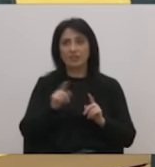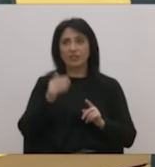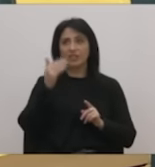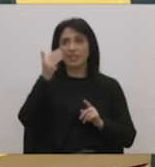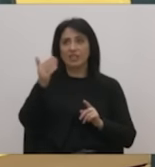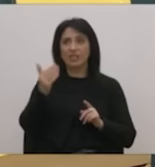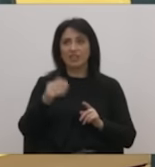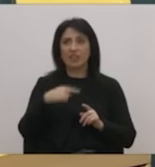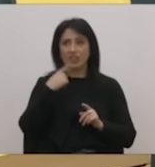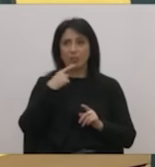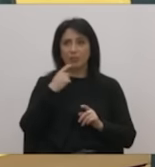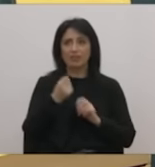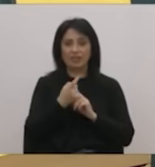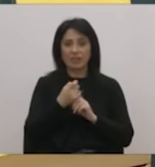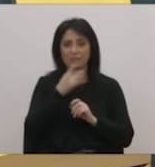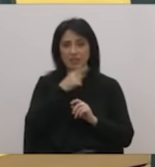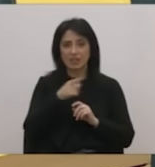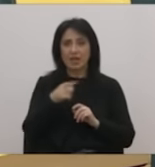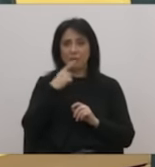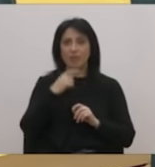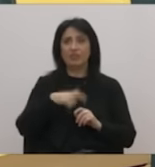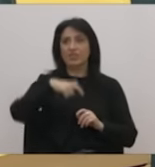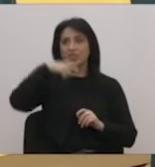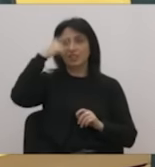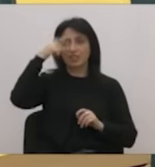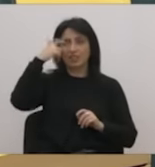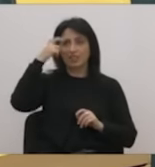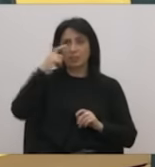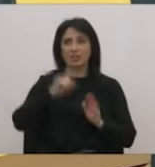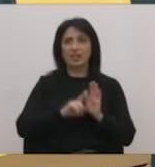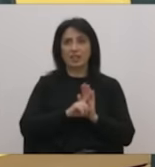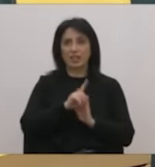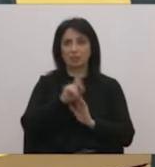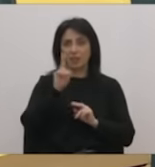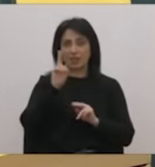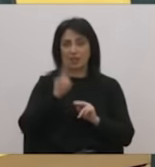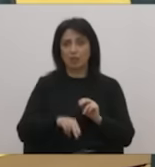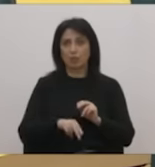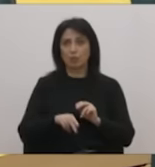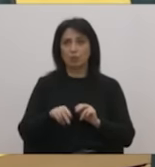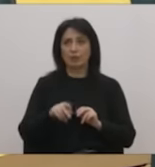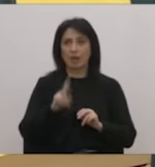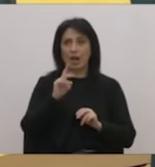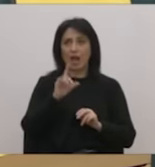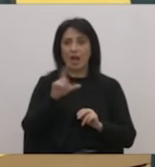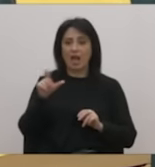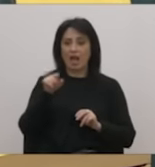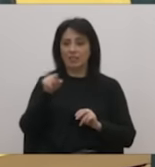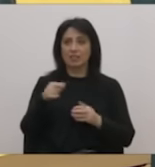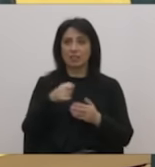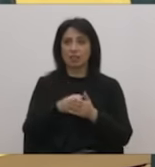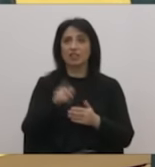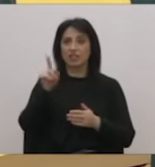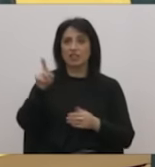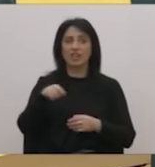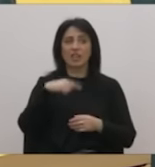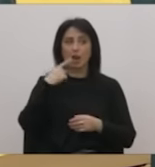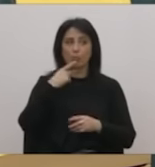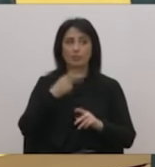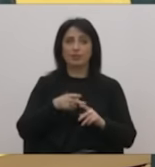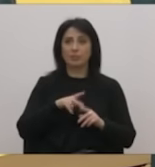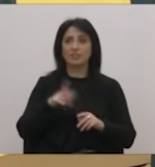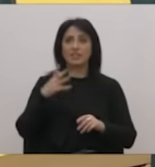თქვენამ მკიცებდით 11 წელი ბიძინა ივანიშვილი დაწყებული დასრულებული კახა კალაძემდე. თქვენ ამტკიცებდით იმას,